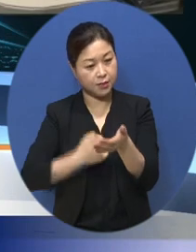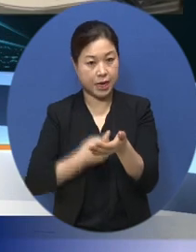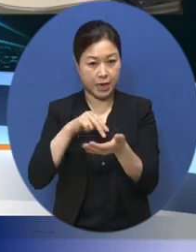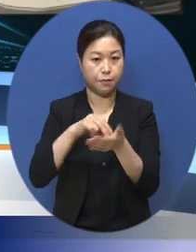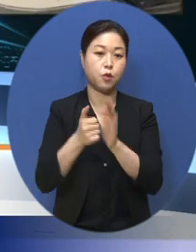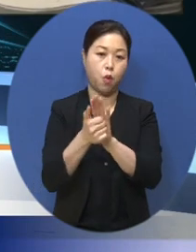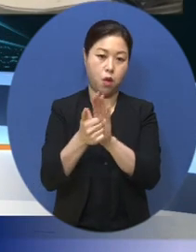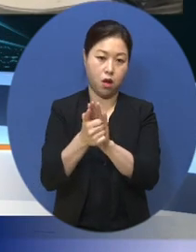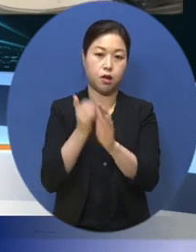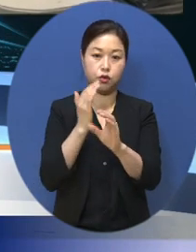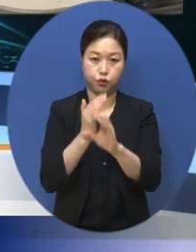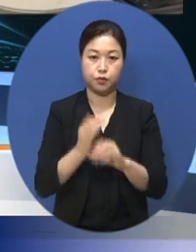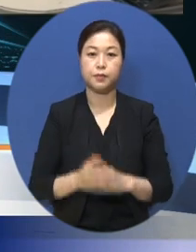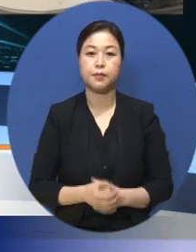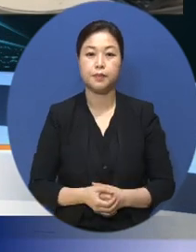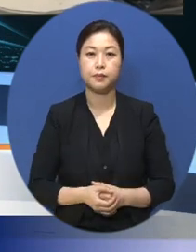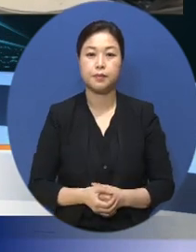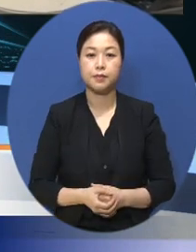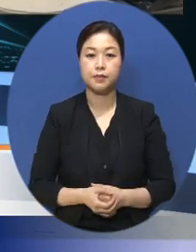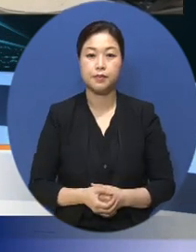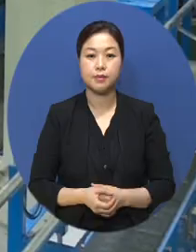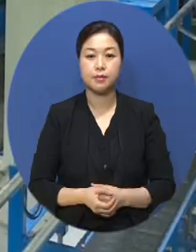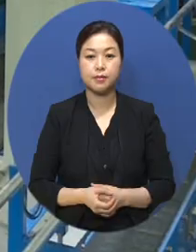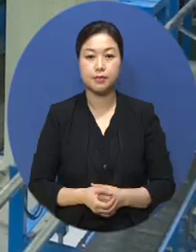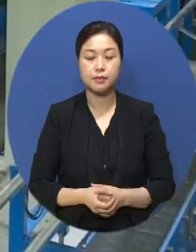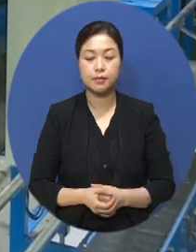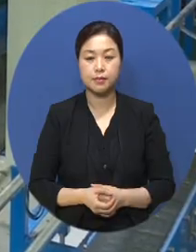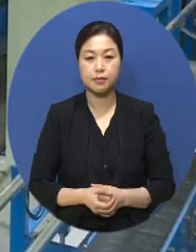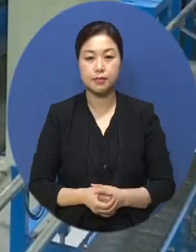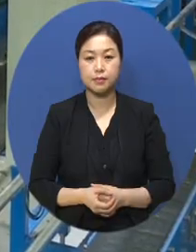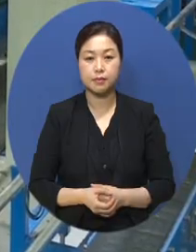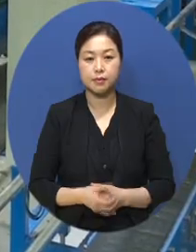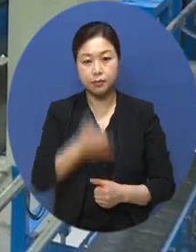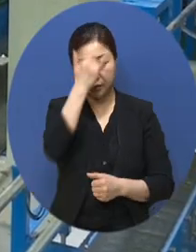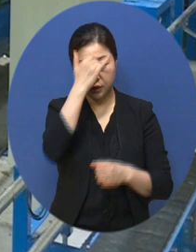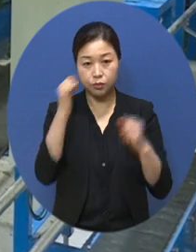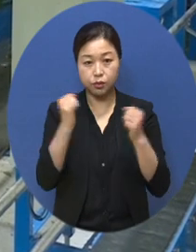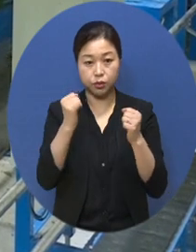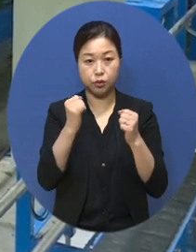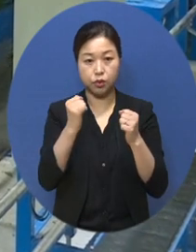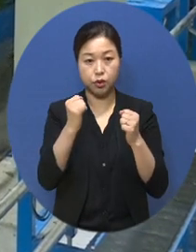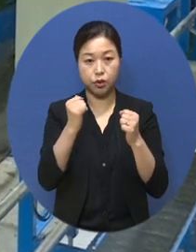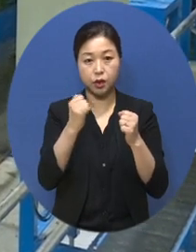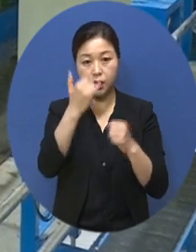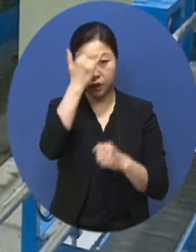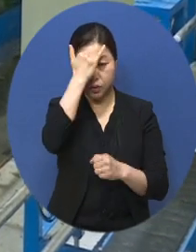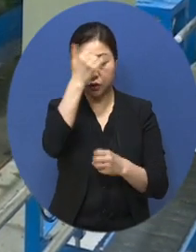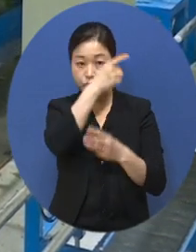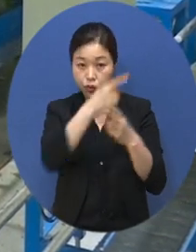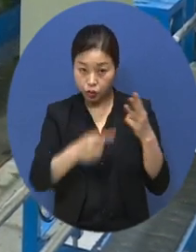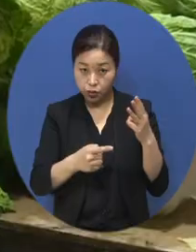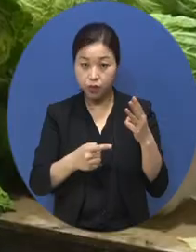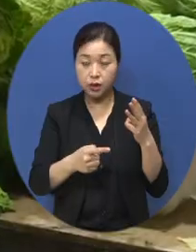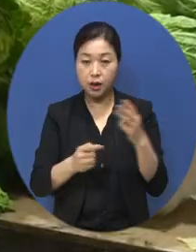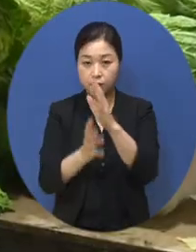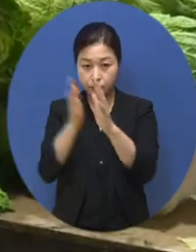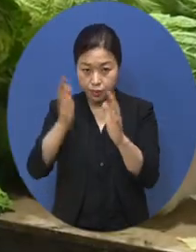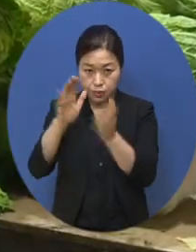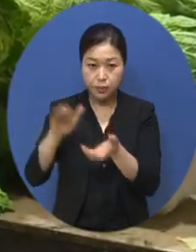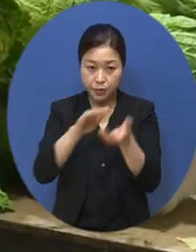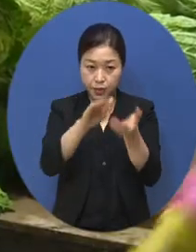있습니다. 보도에 이윤희 기자입니다. 충북 충주시 금가면에 위치한 농산물